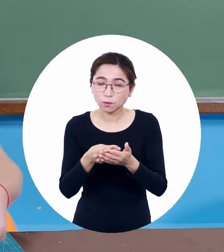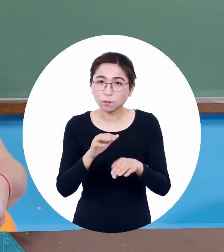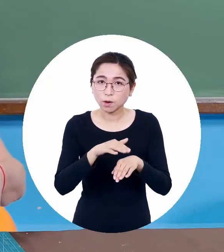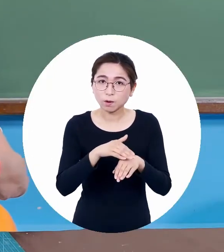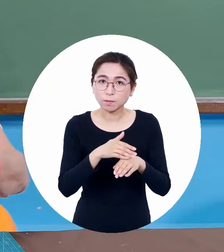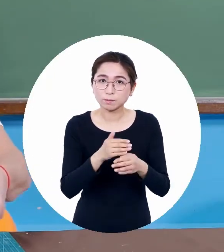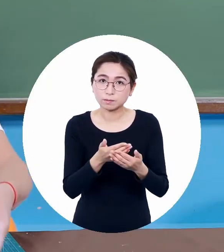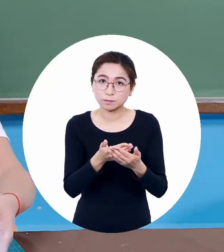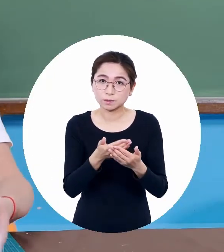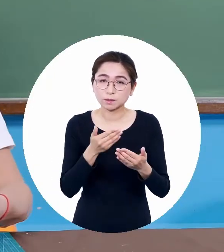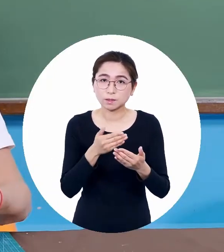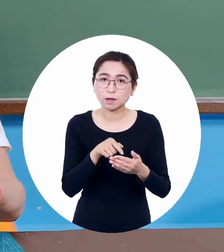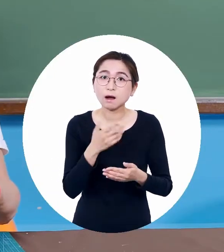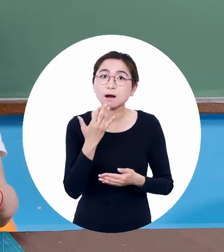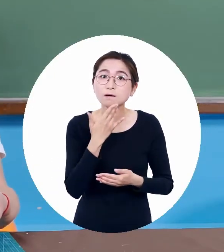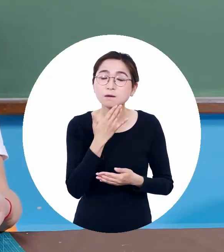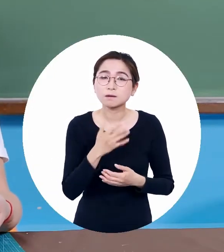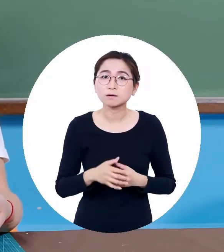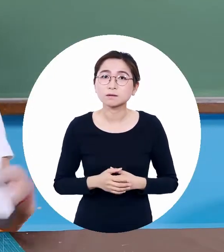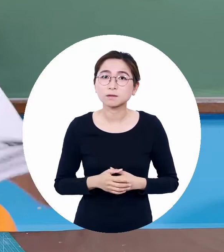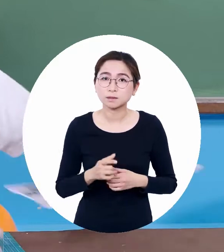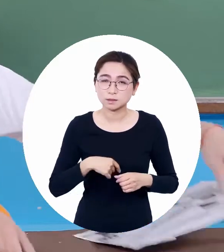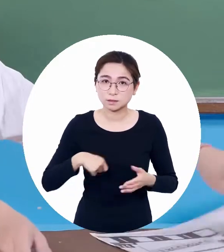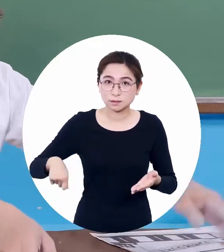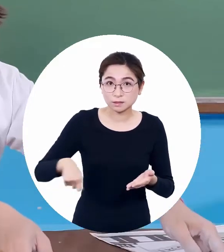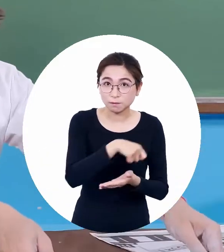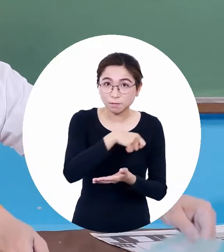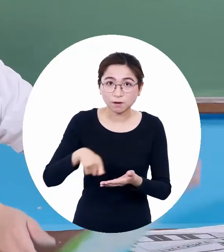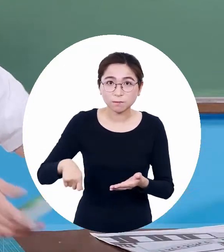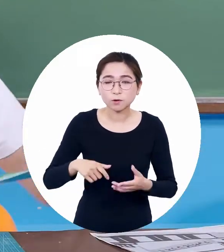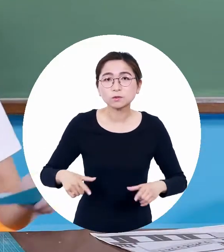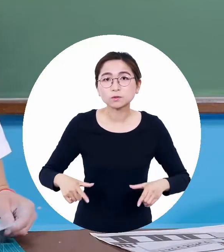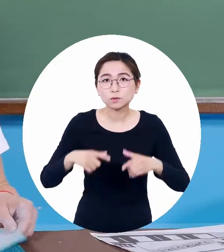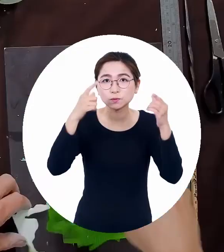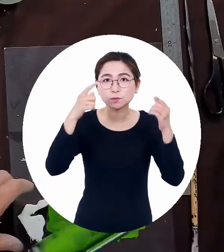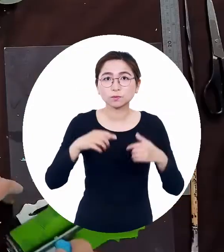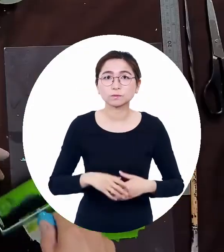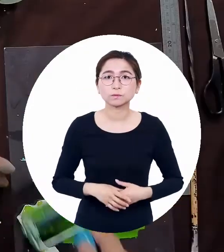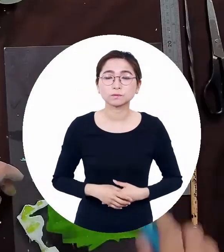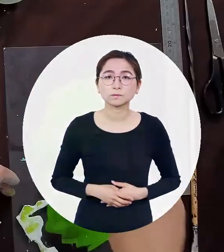嚟，攞翻頭先嗰塊顏色出嚟，咁我而印翻棵樹啦。